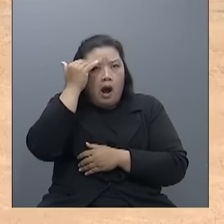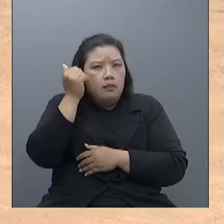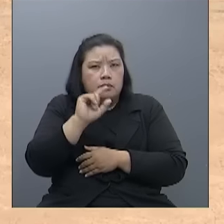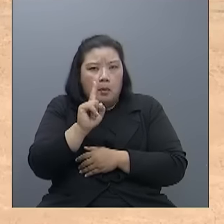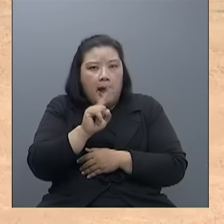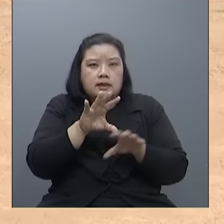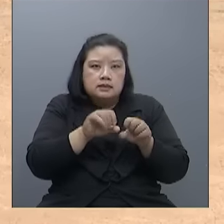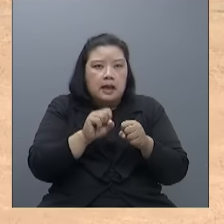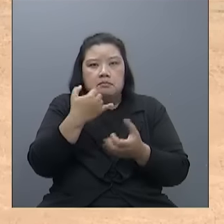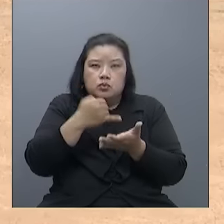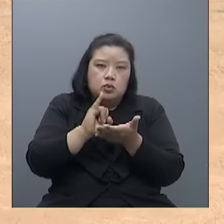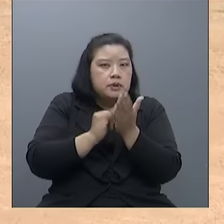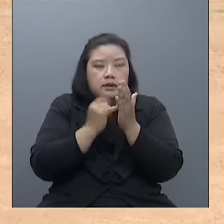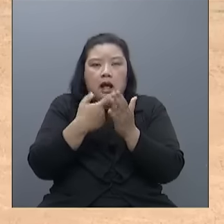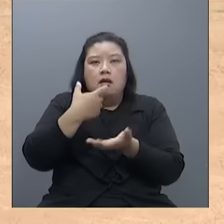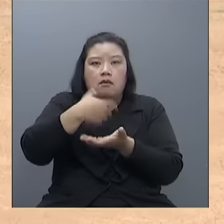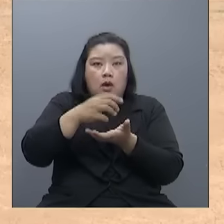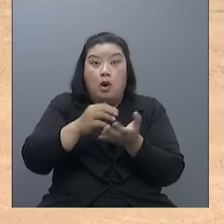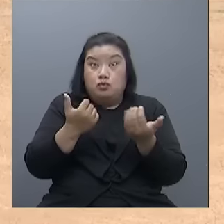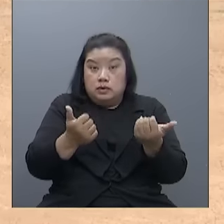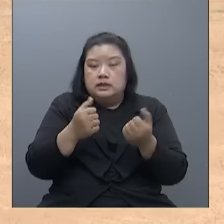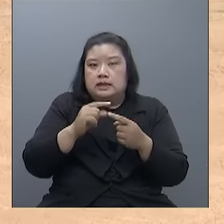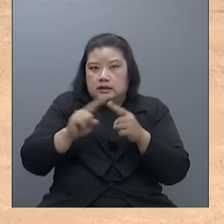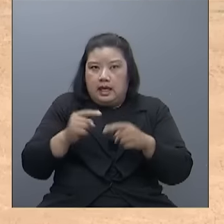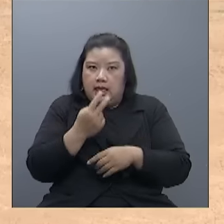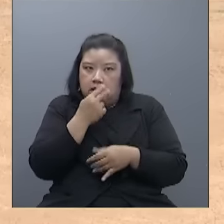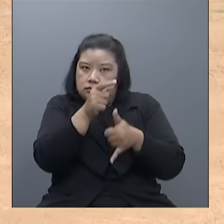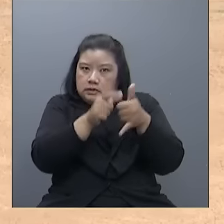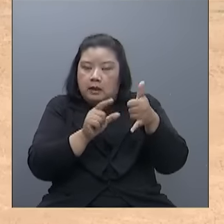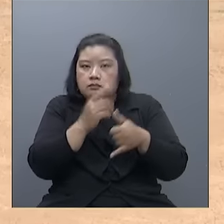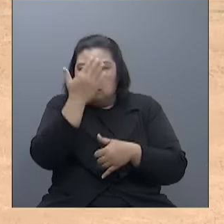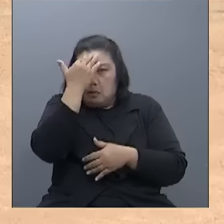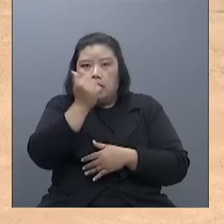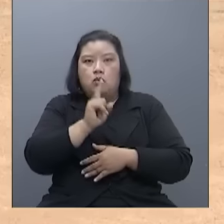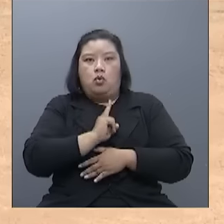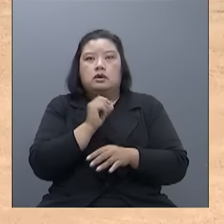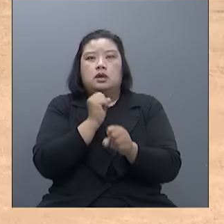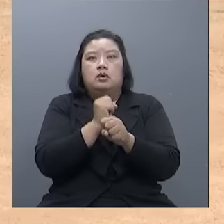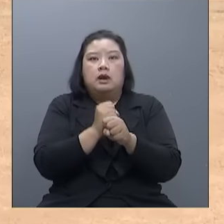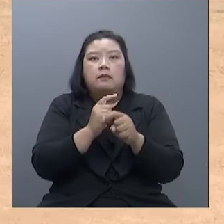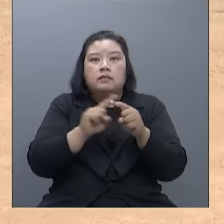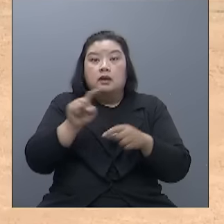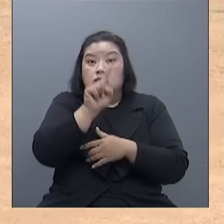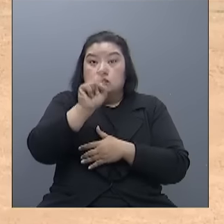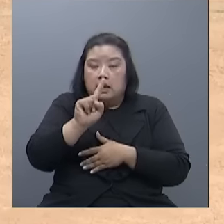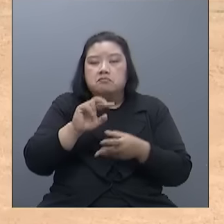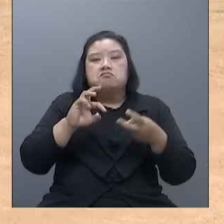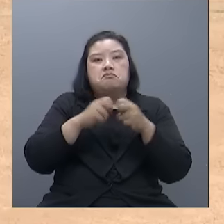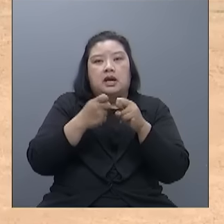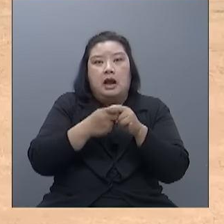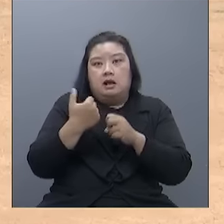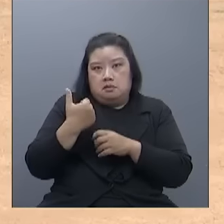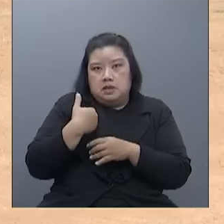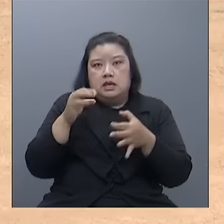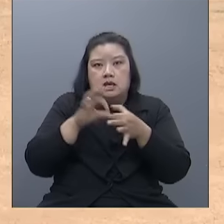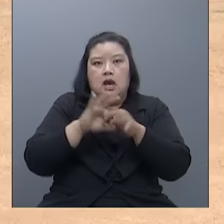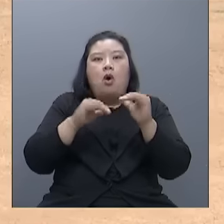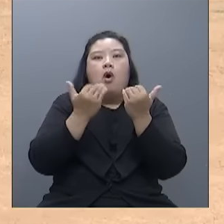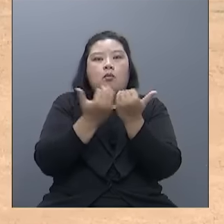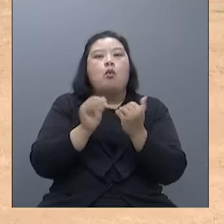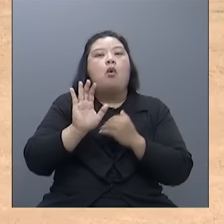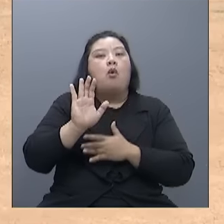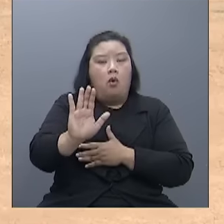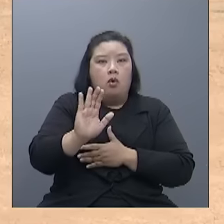บื้องต้นนะคะก็ระบุว่าผู้ก่อเหตุนั้นกระทำการเพียงคนเดียวส่วนสาเหตุก็คือปัญหาในครอบครัวนะคะโดยมี